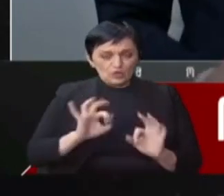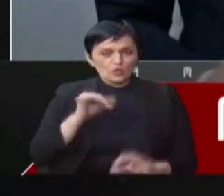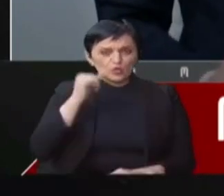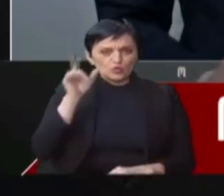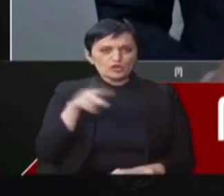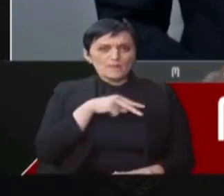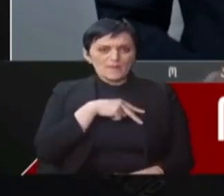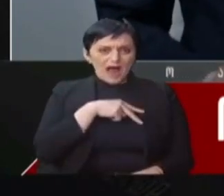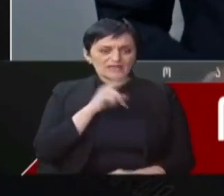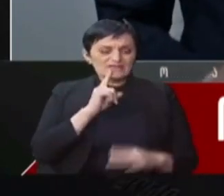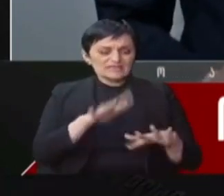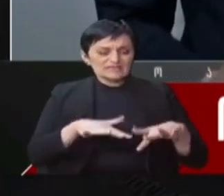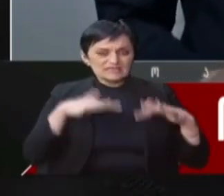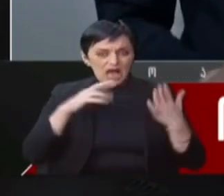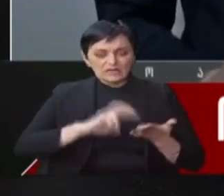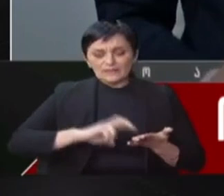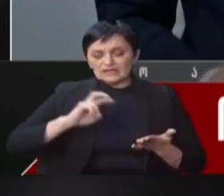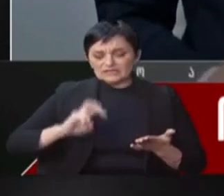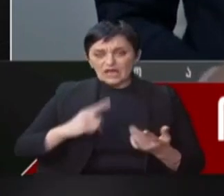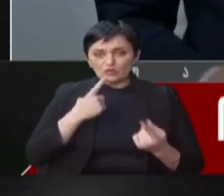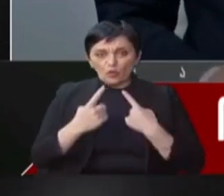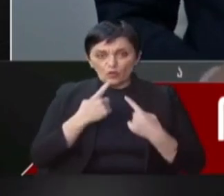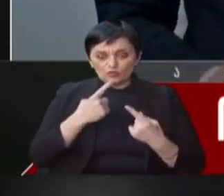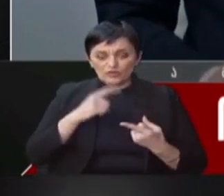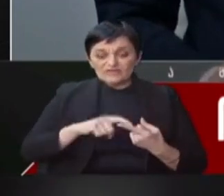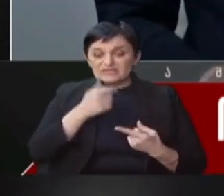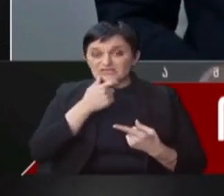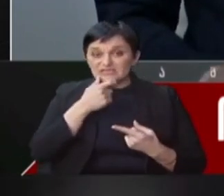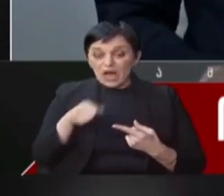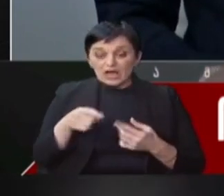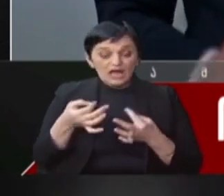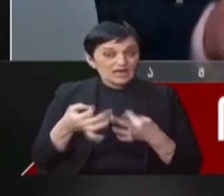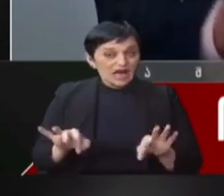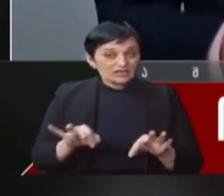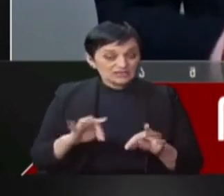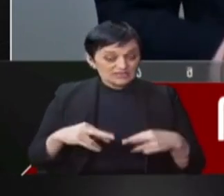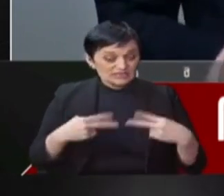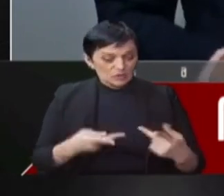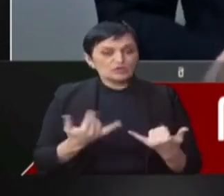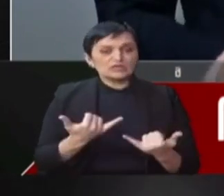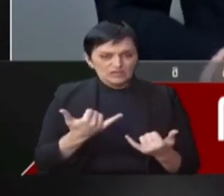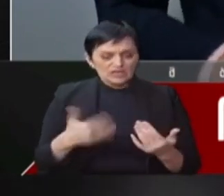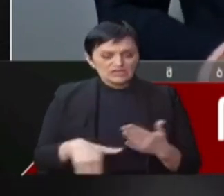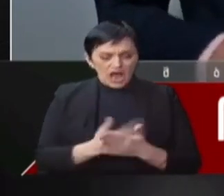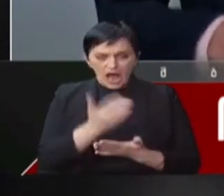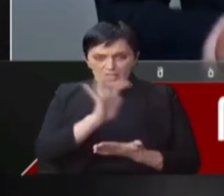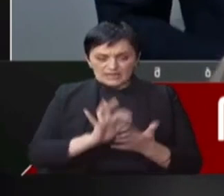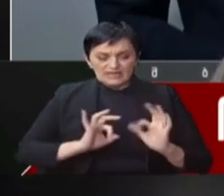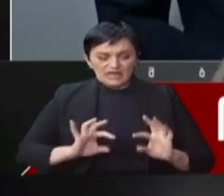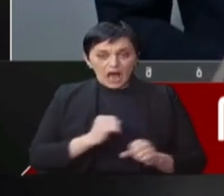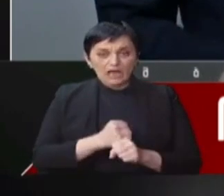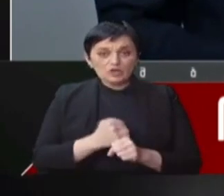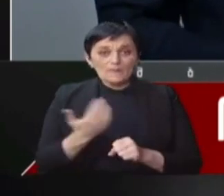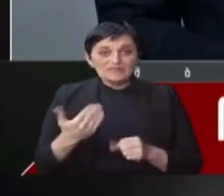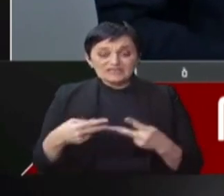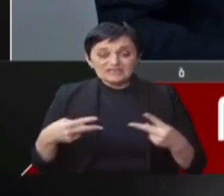მან პარლამენტისა და საკრებულოების დატოვებაზე ისაუბრა მიხეილ სააკაშვილის გათავისუფლების სანაცვლოდ. დღესაც გააკეთა ახალი განცხადებები. თავად